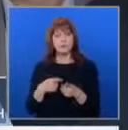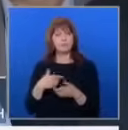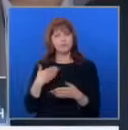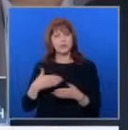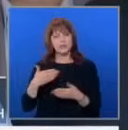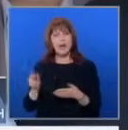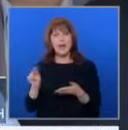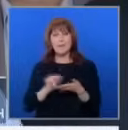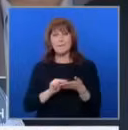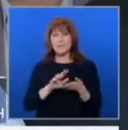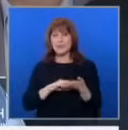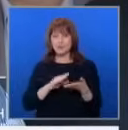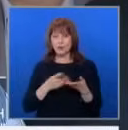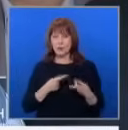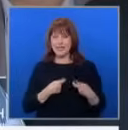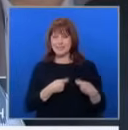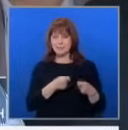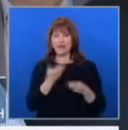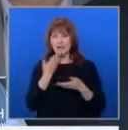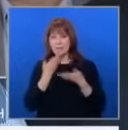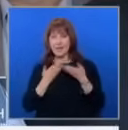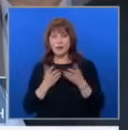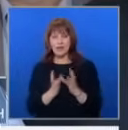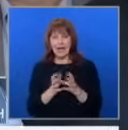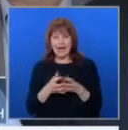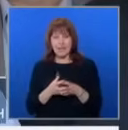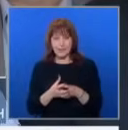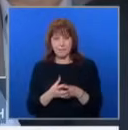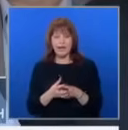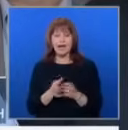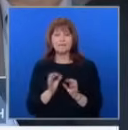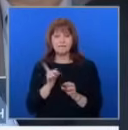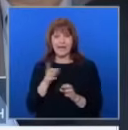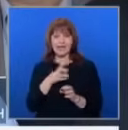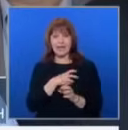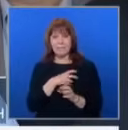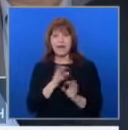и в писмото, което днес изпратихме до преговорния екип на ГЕРБ, ясно сме